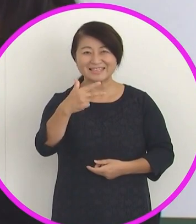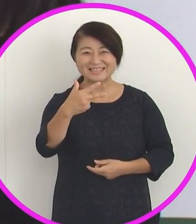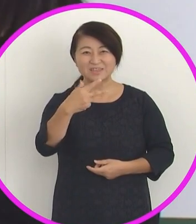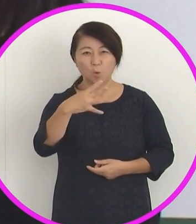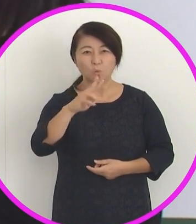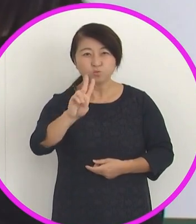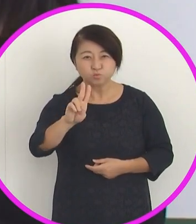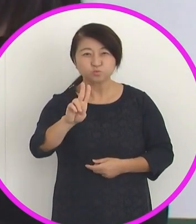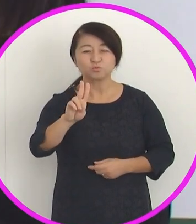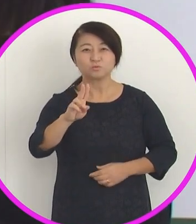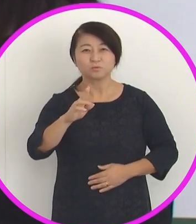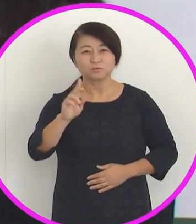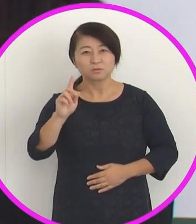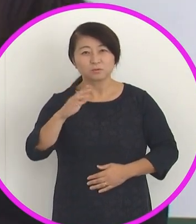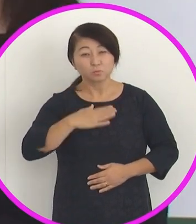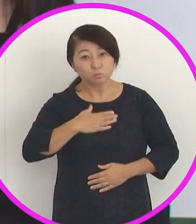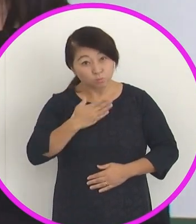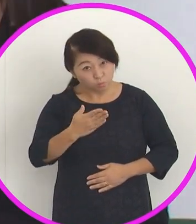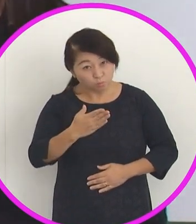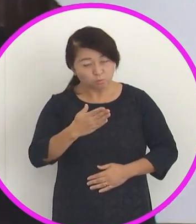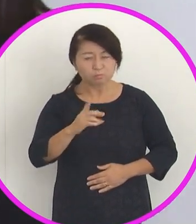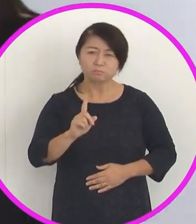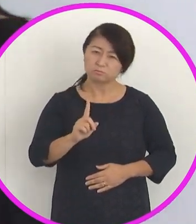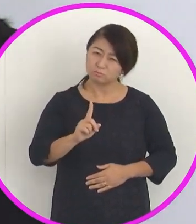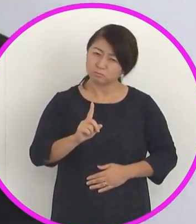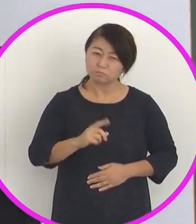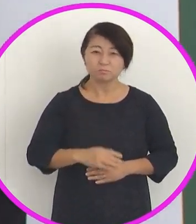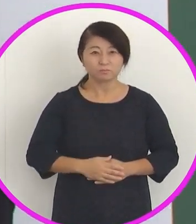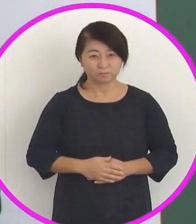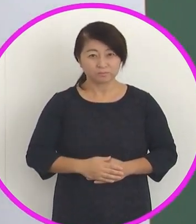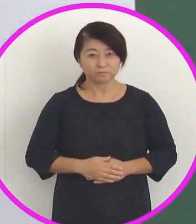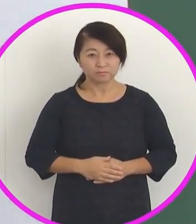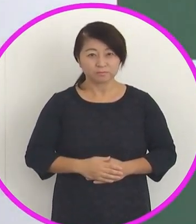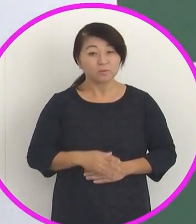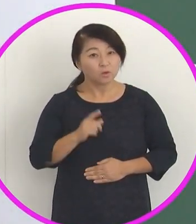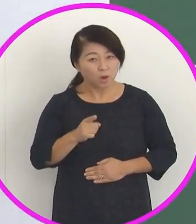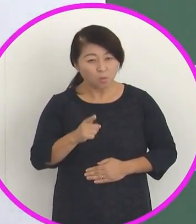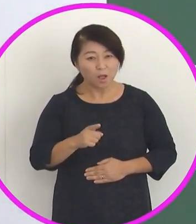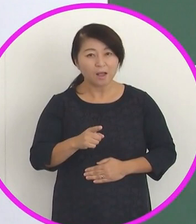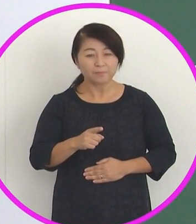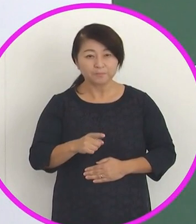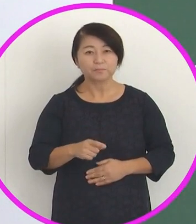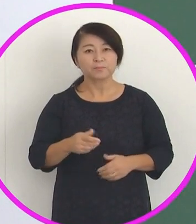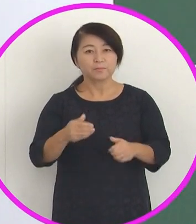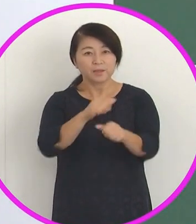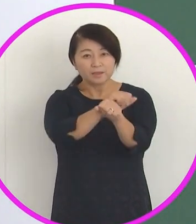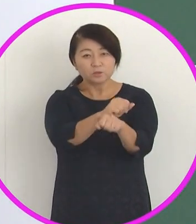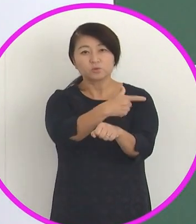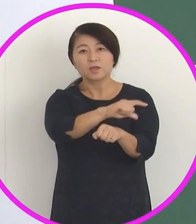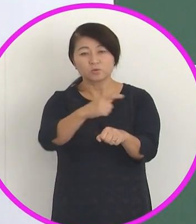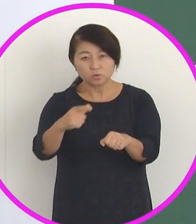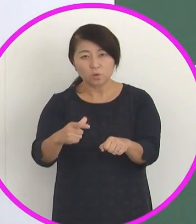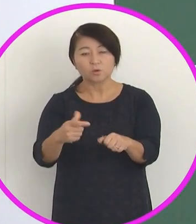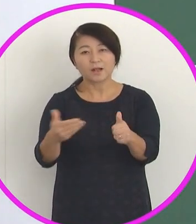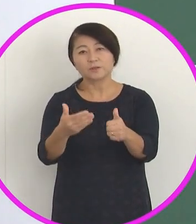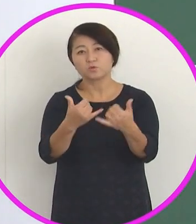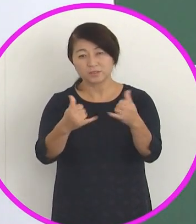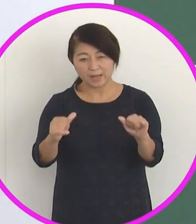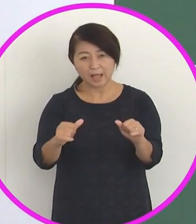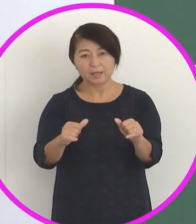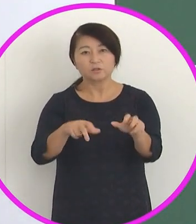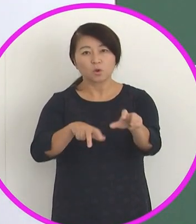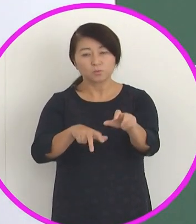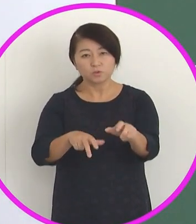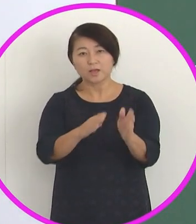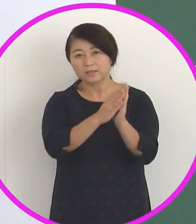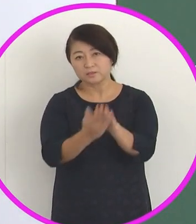にはどういったものなんですか？ 修正仕様とは、ペットの飼い主がその動物の命が終わるまで適切